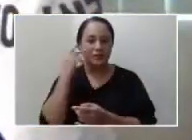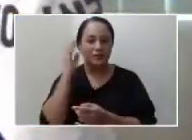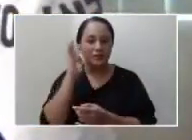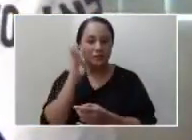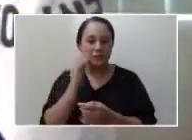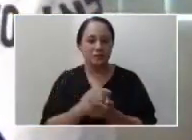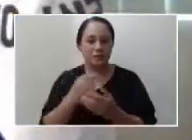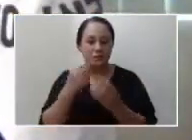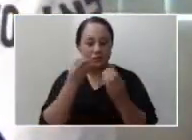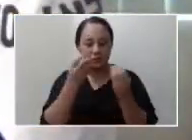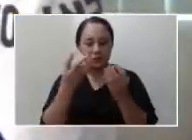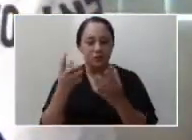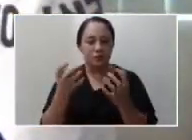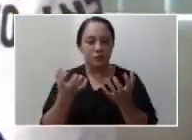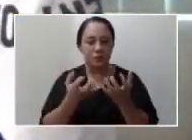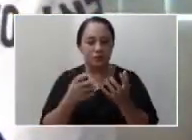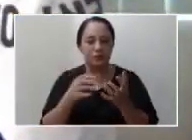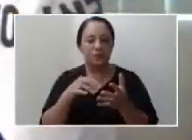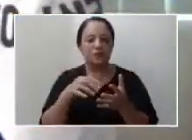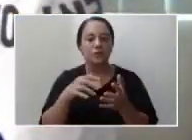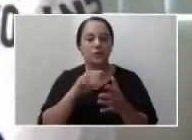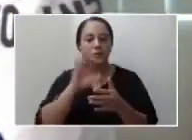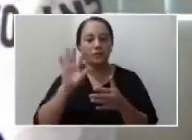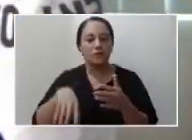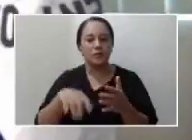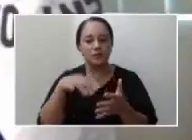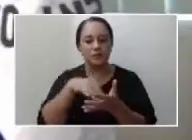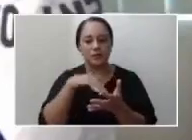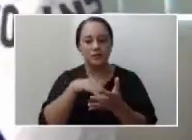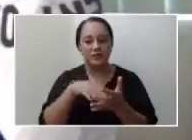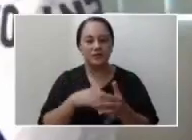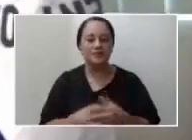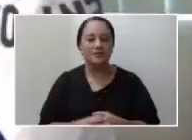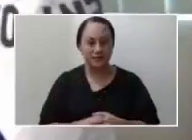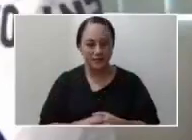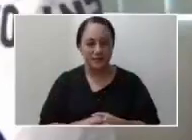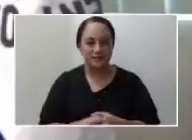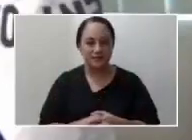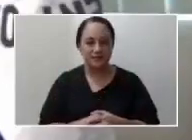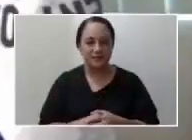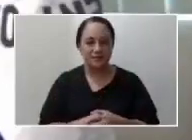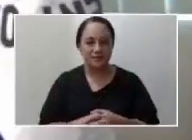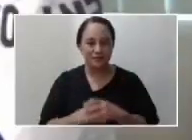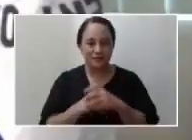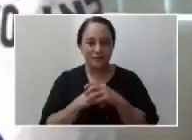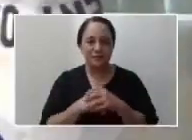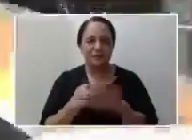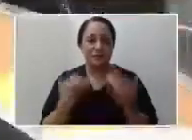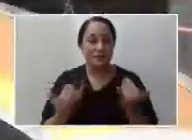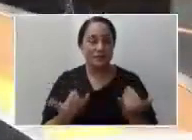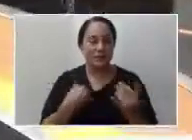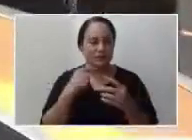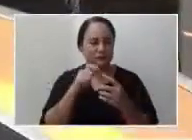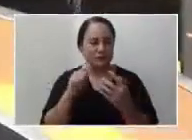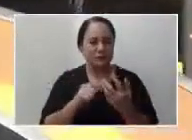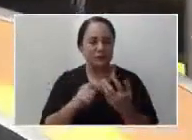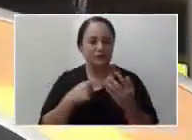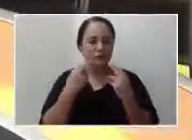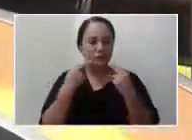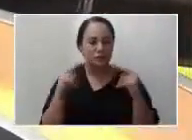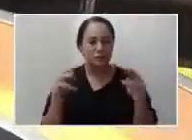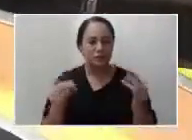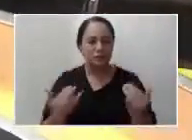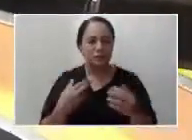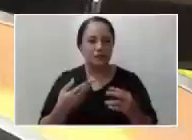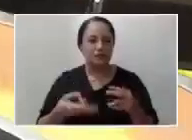USec, kumusta na po ang Bulkang Taal ngayon? Ano po ang huli nating maibibigay na update? May panibago ho bang pagbubuga